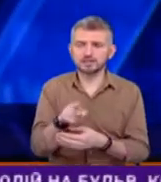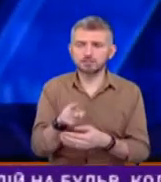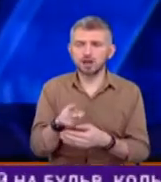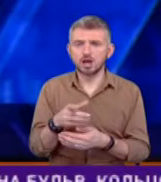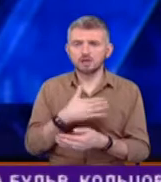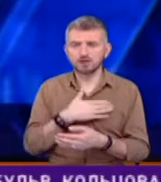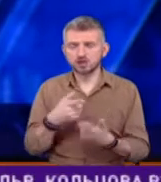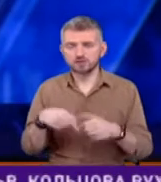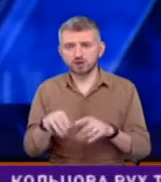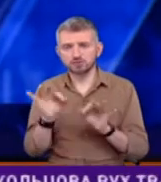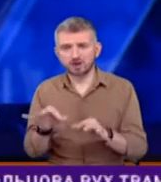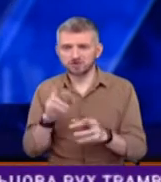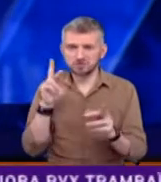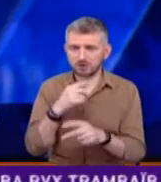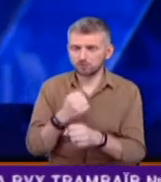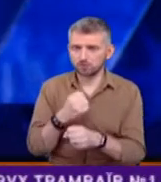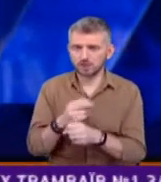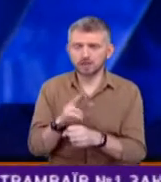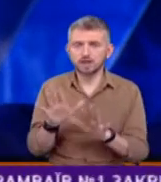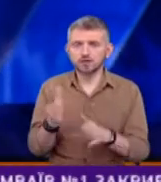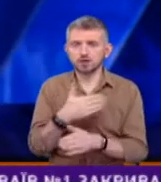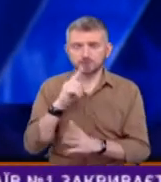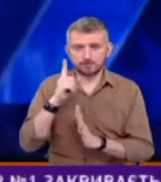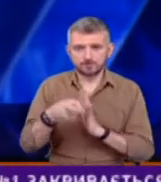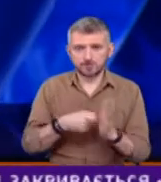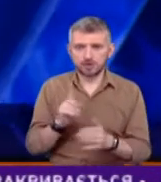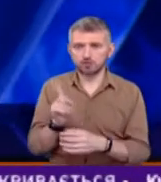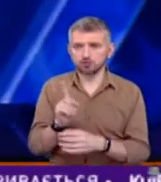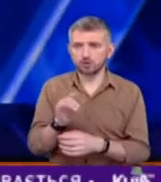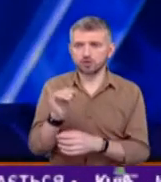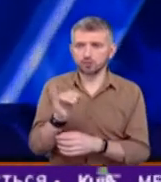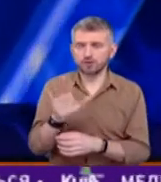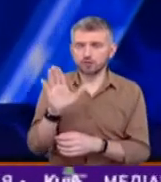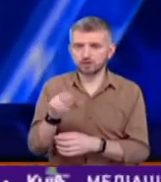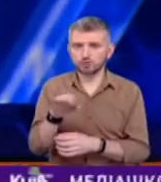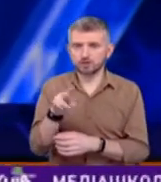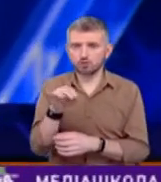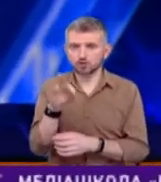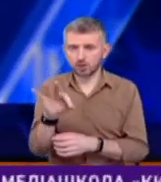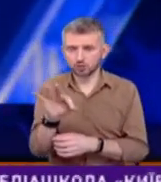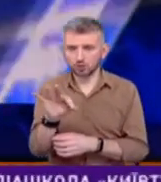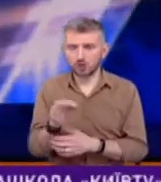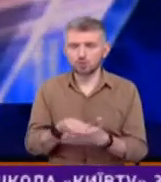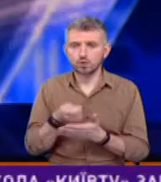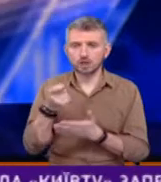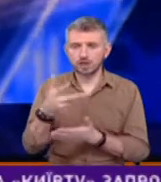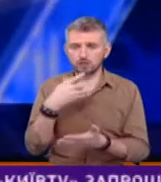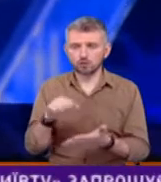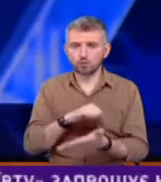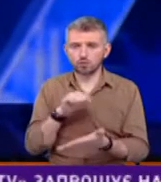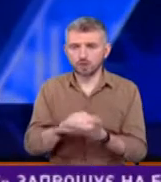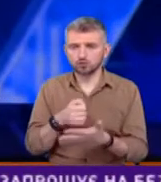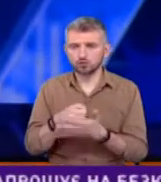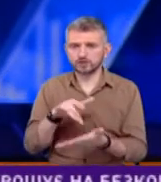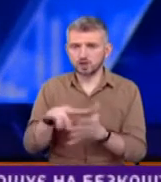допрацювала наша фракція чи ні в цьому напрямку, як тільки нам стало відомо, що Юрій Володимирович Тимошенко подає свої документи до